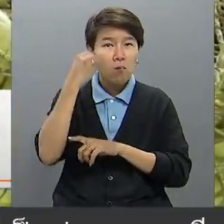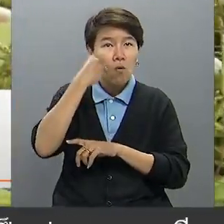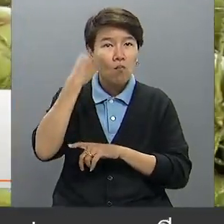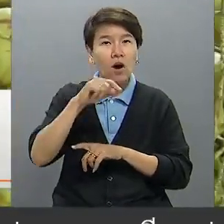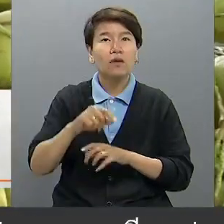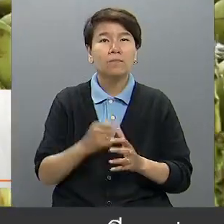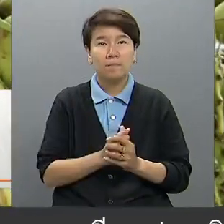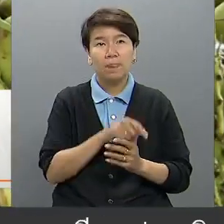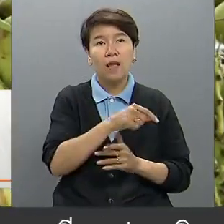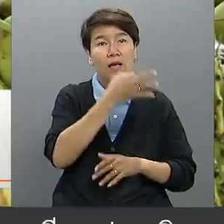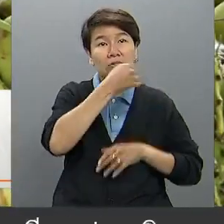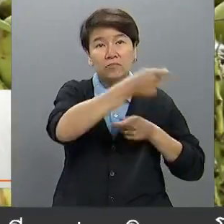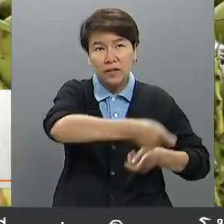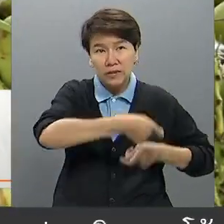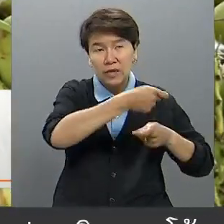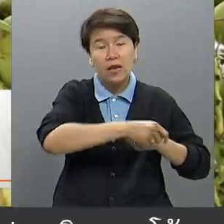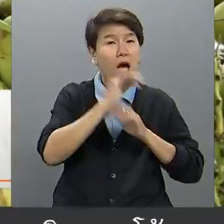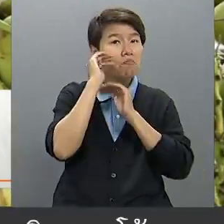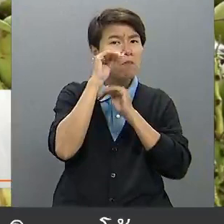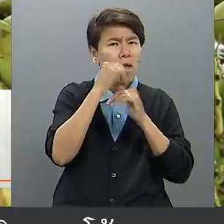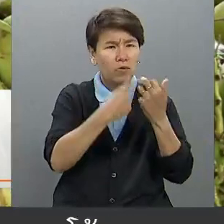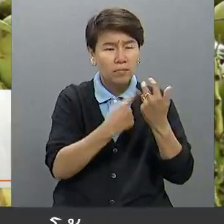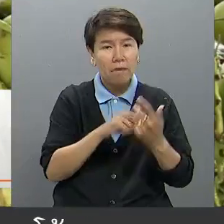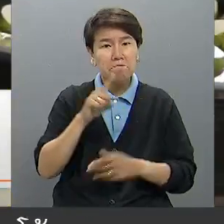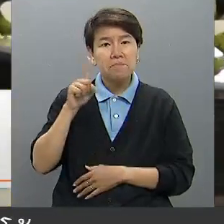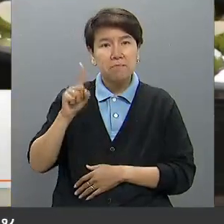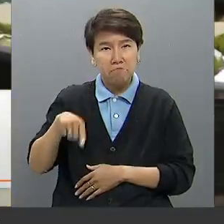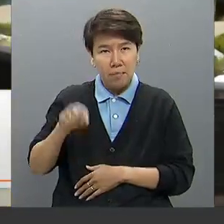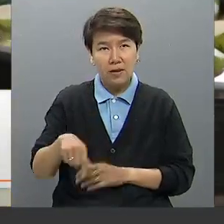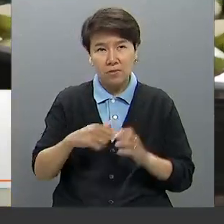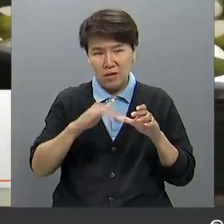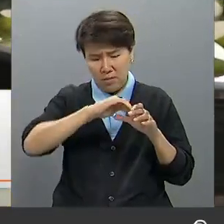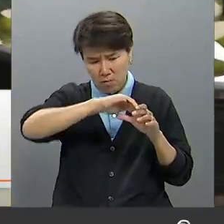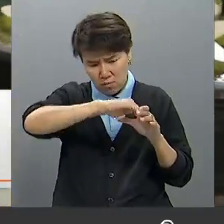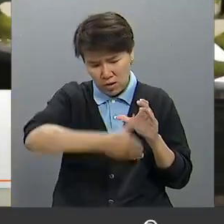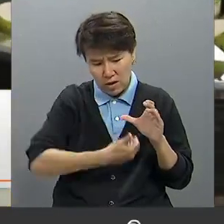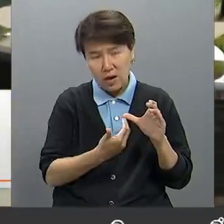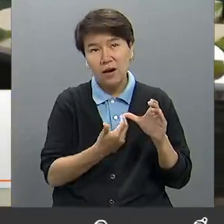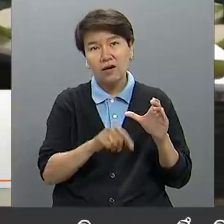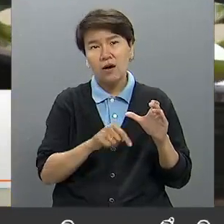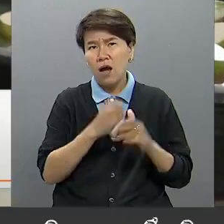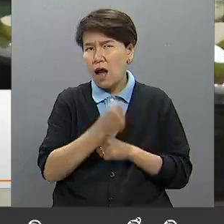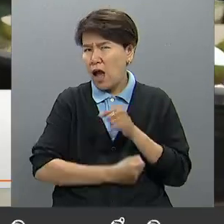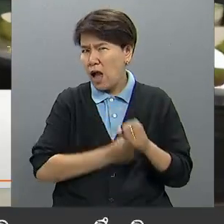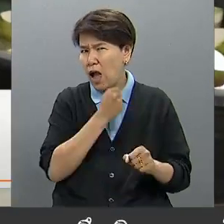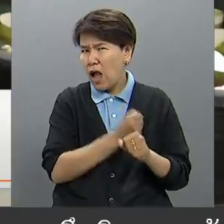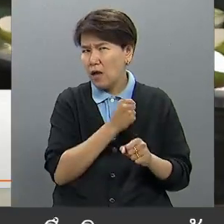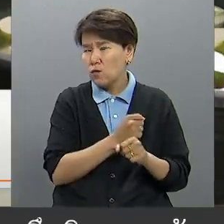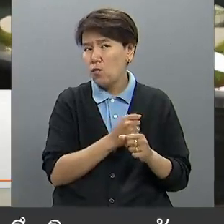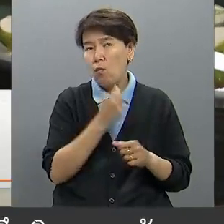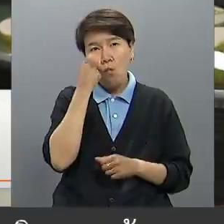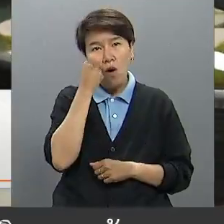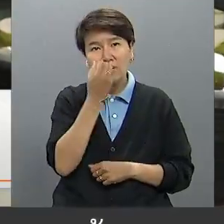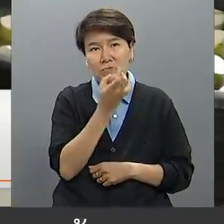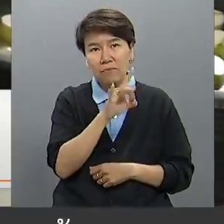ลูกนะคะและจะต้องเป็นมะพร้าวเนื้อชั้นครึ่งหรือมะพร้าวที่มีอายุประมาณ 18-25 วันซึ่งเป็นช่วง